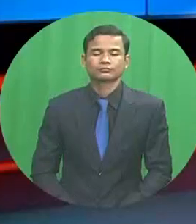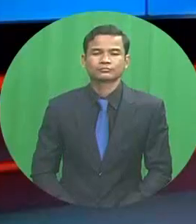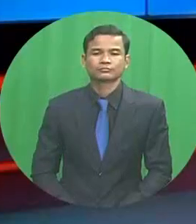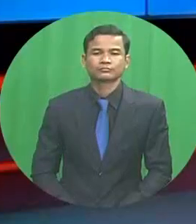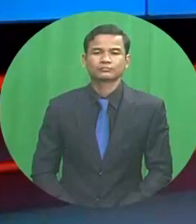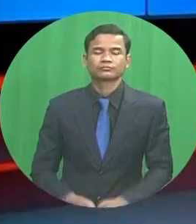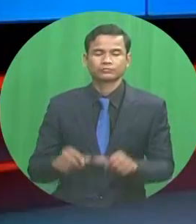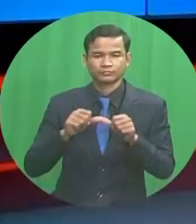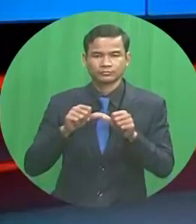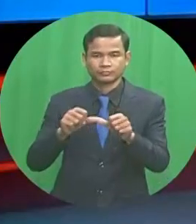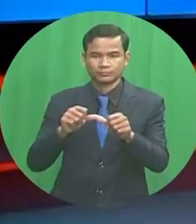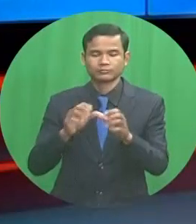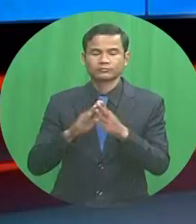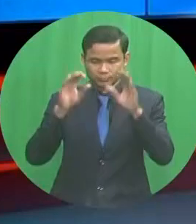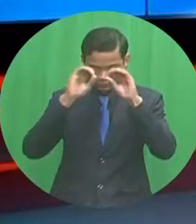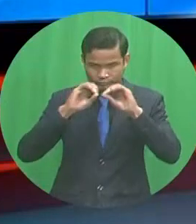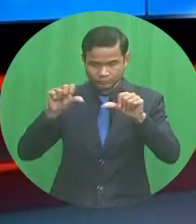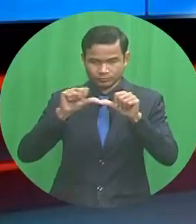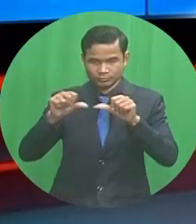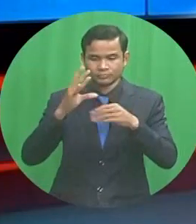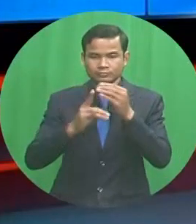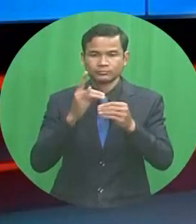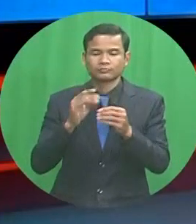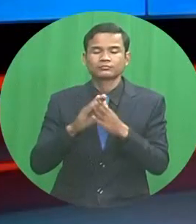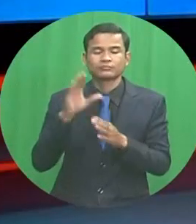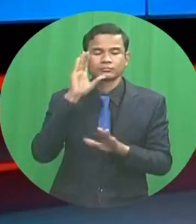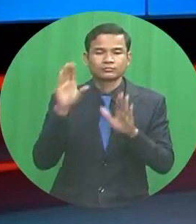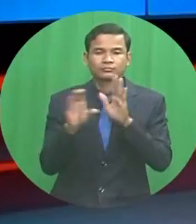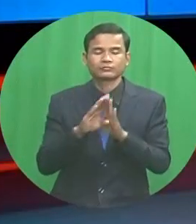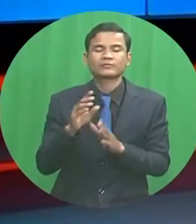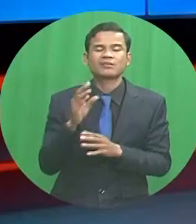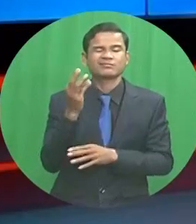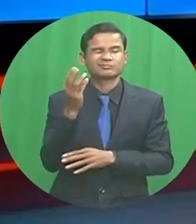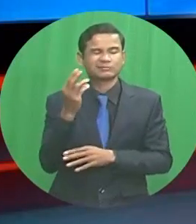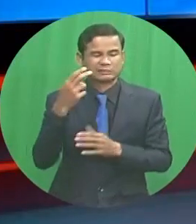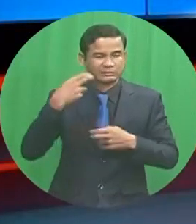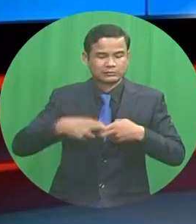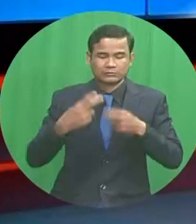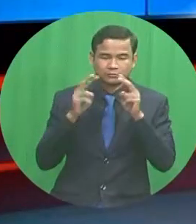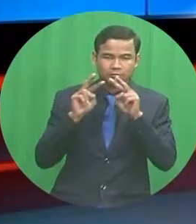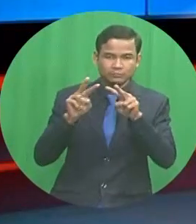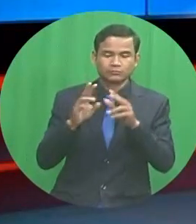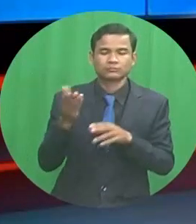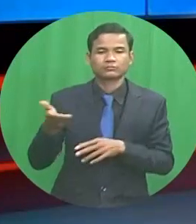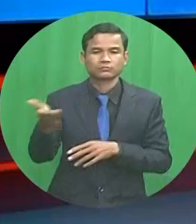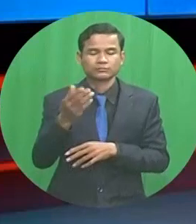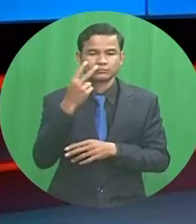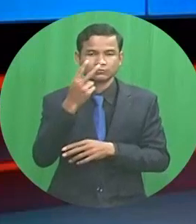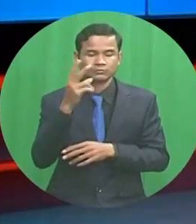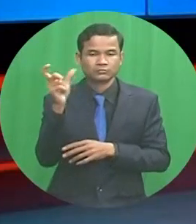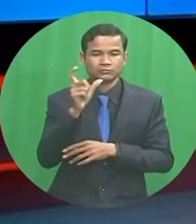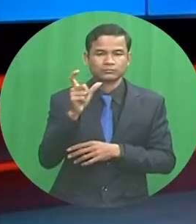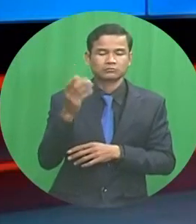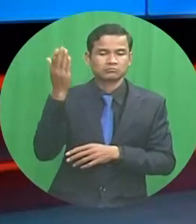សូមបន្តព័ត៌មានជាបន្តទៅទីនេះដែរគឺរូបភាពដ៏កម្រនឹងមានករណីខ្លះដែលលោកអ្នកមិនធ្លាប់បានឃើញជាសាធារណៈ